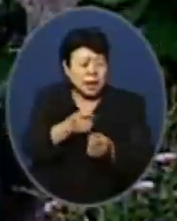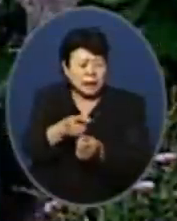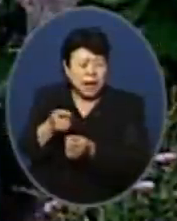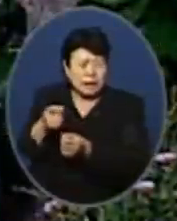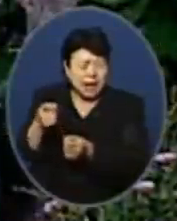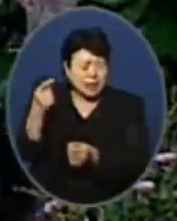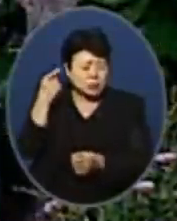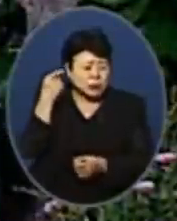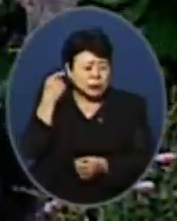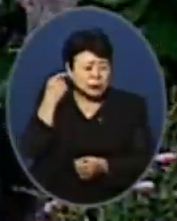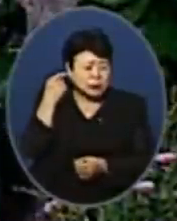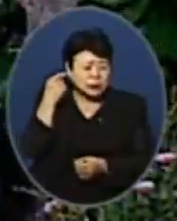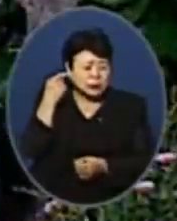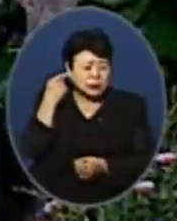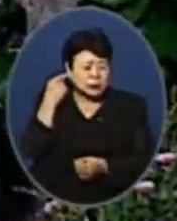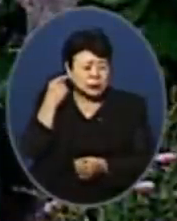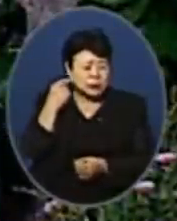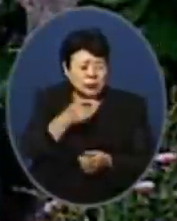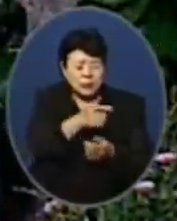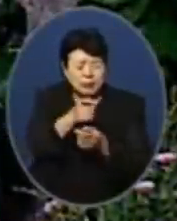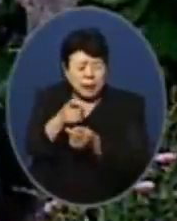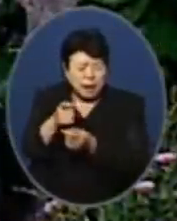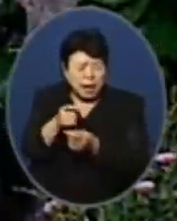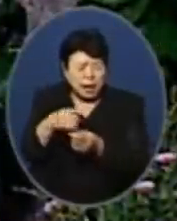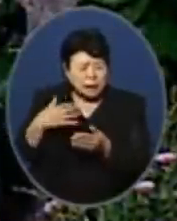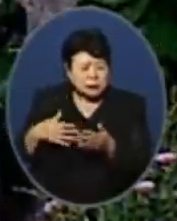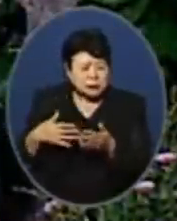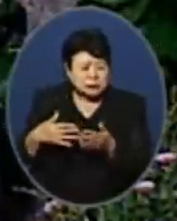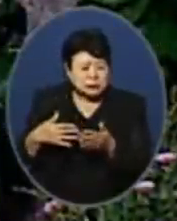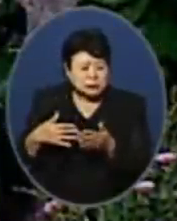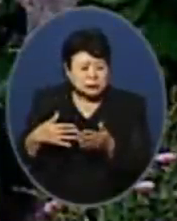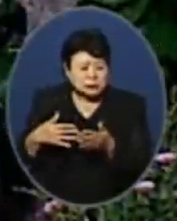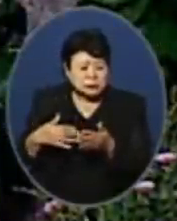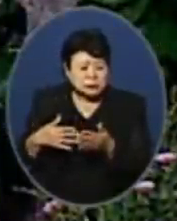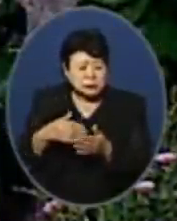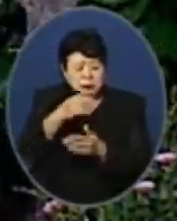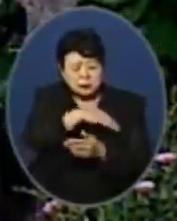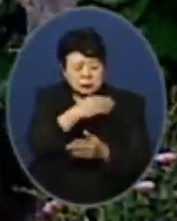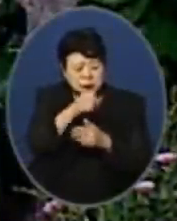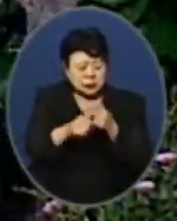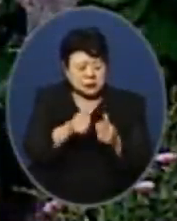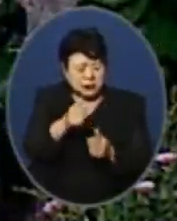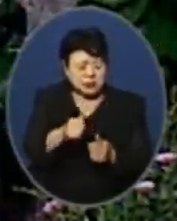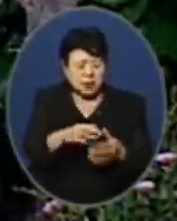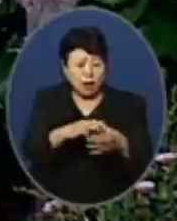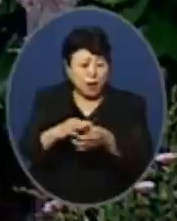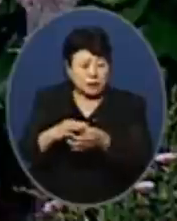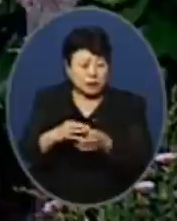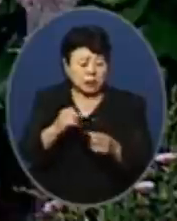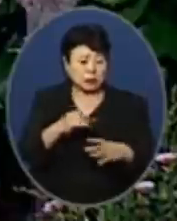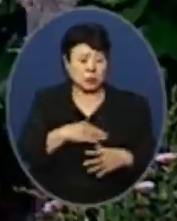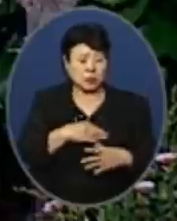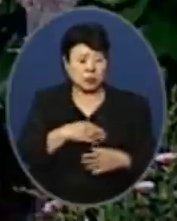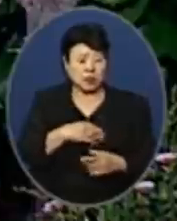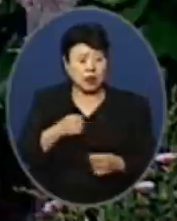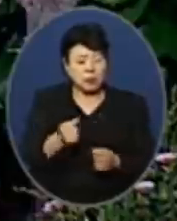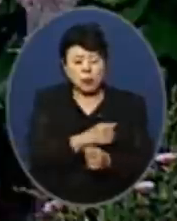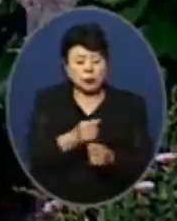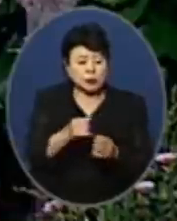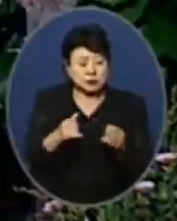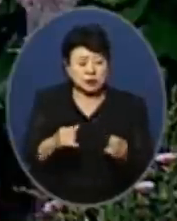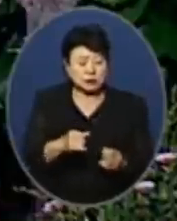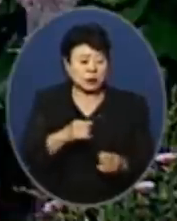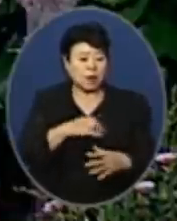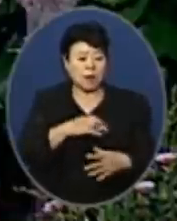소리에 발사가 되질 않습니다. 전능하신 하나님의 간섭에 놀란 폭력배들은